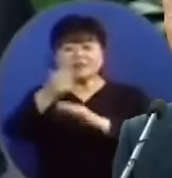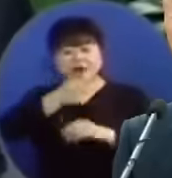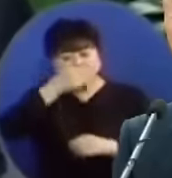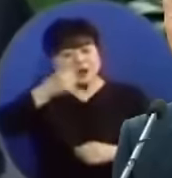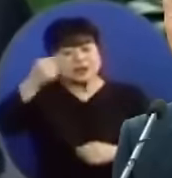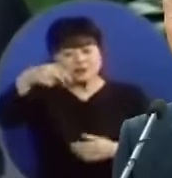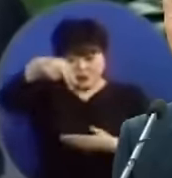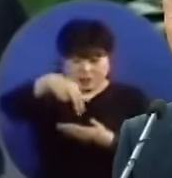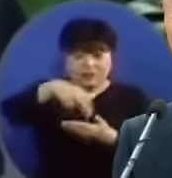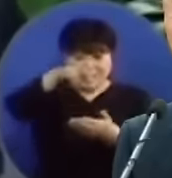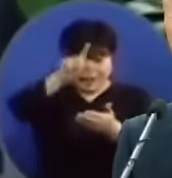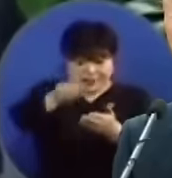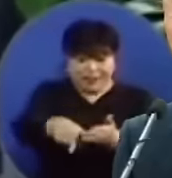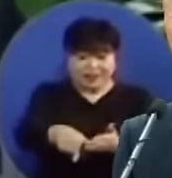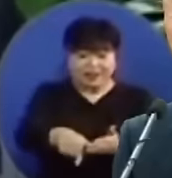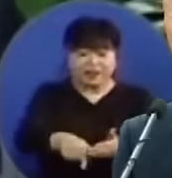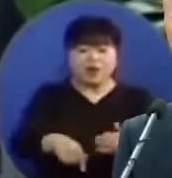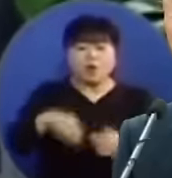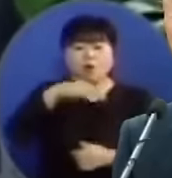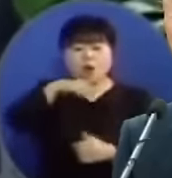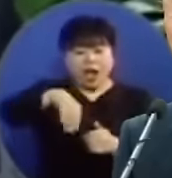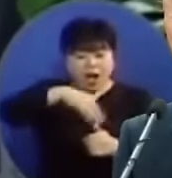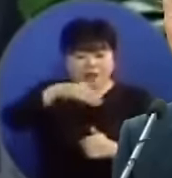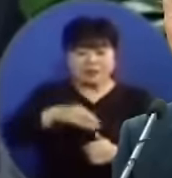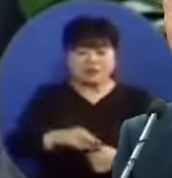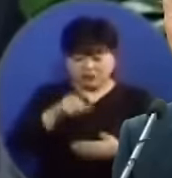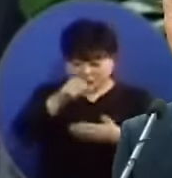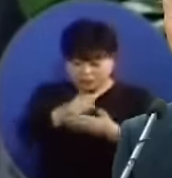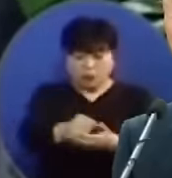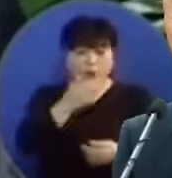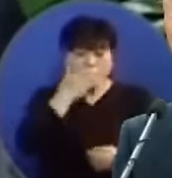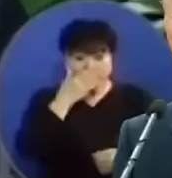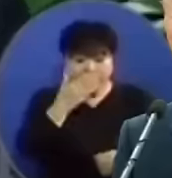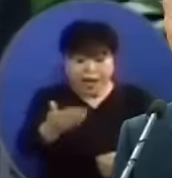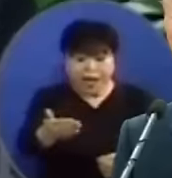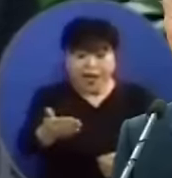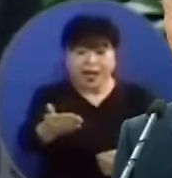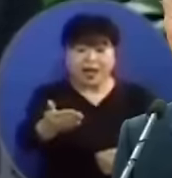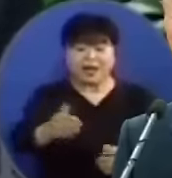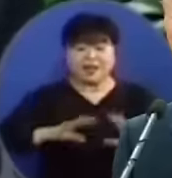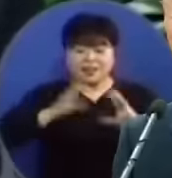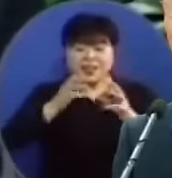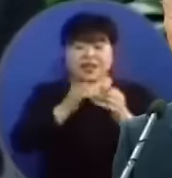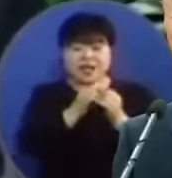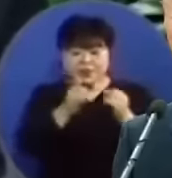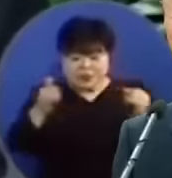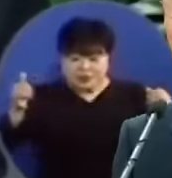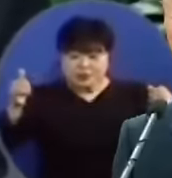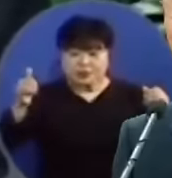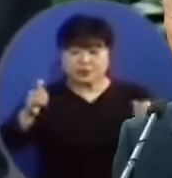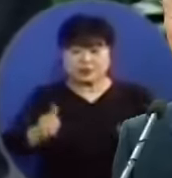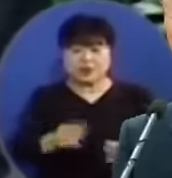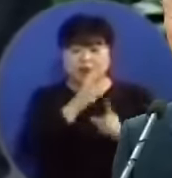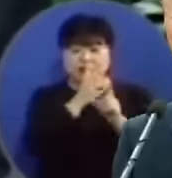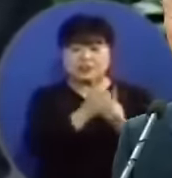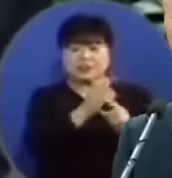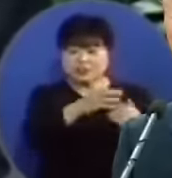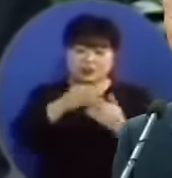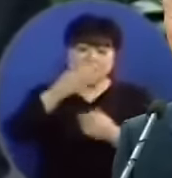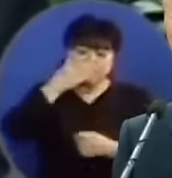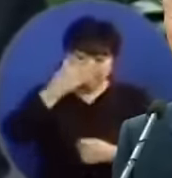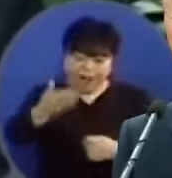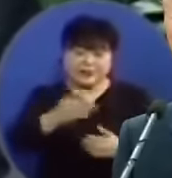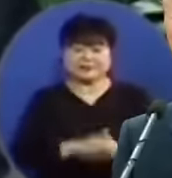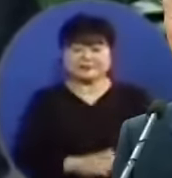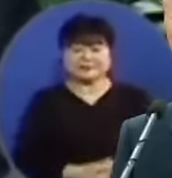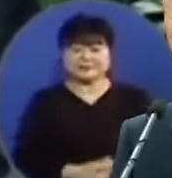갖고 일어나면 어떠한 환경도 정복할 수가 있고 나라와 민족을 승리로 이끌어갈 수가 있는